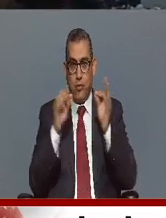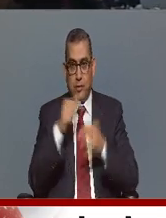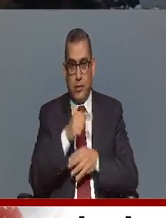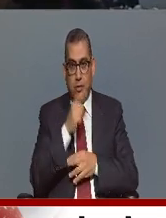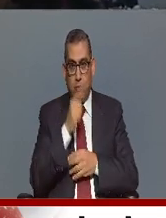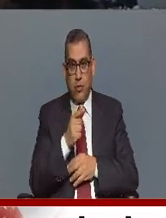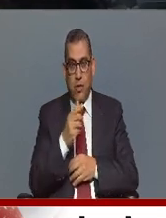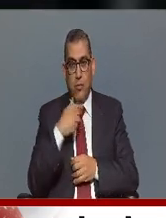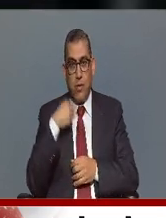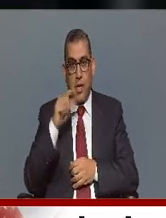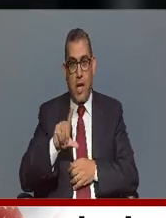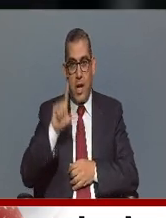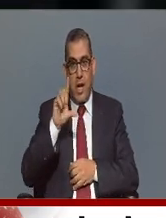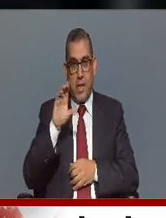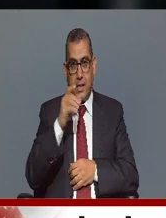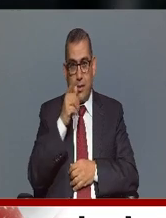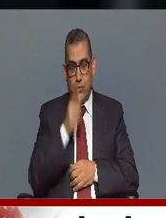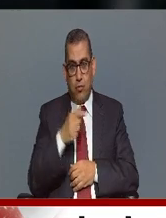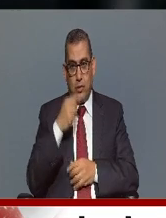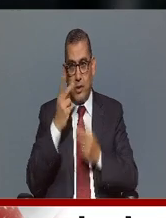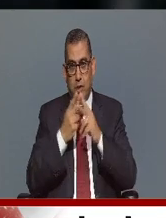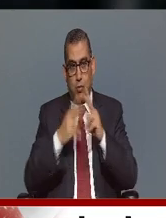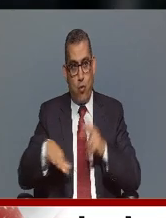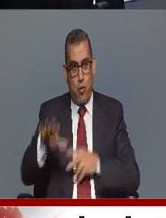فخامة الرئيس. سنة الحضور